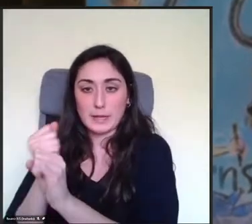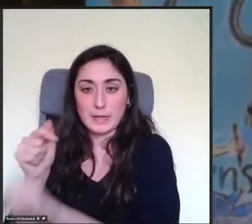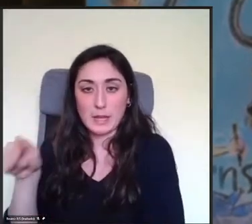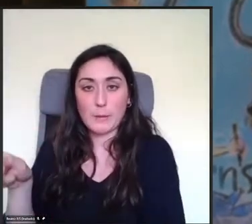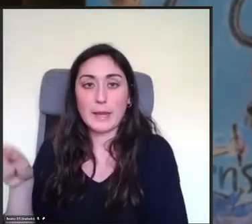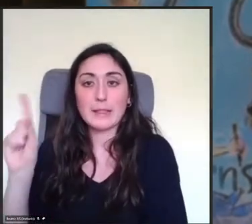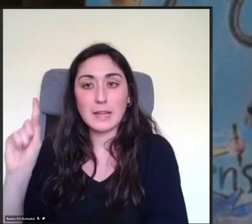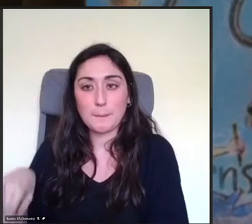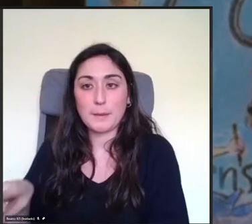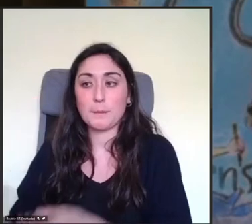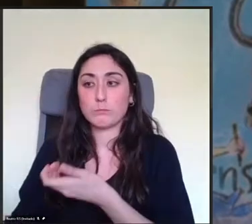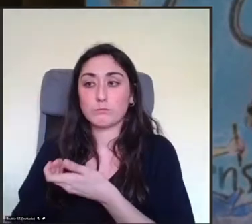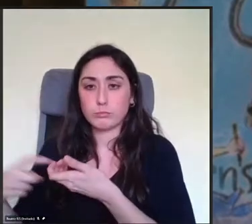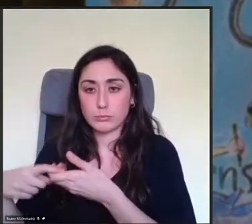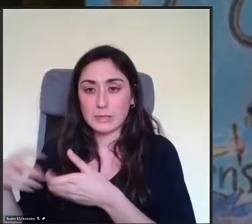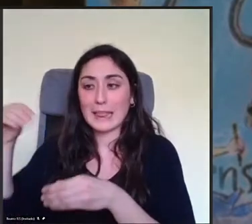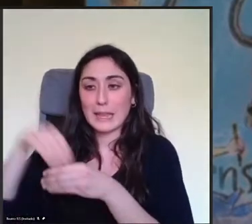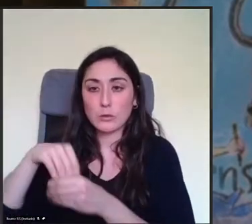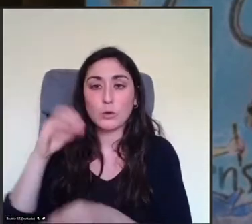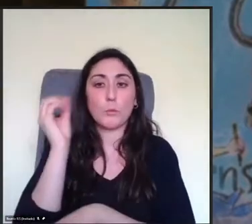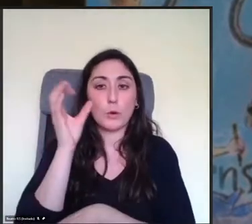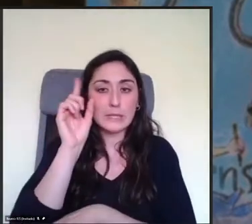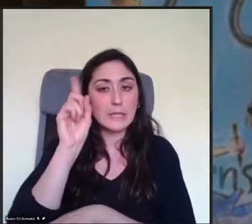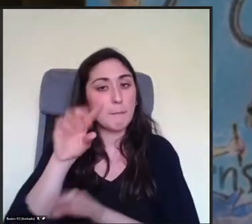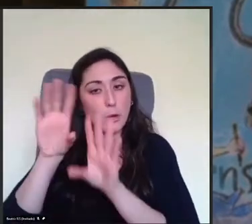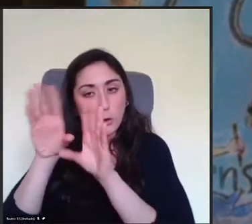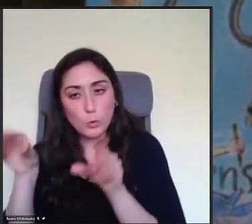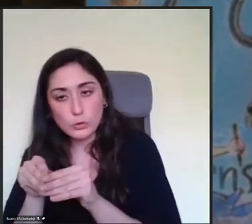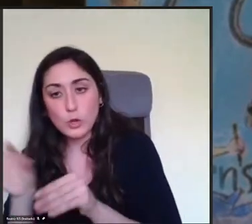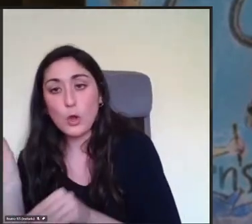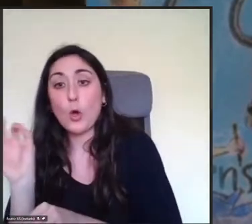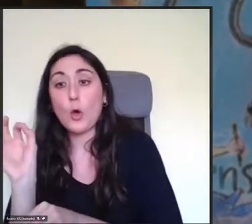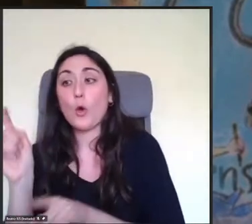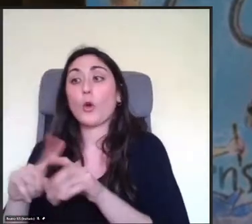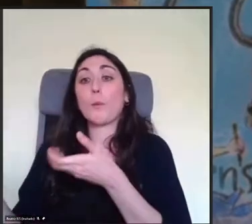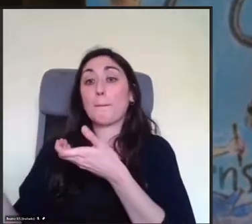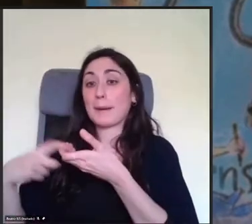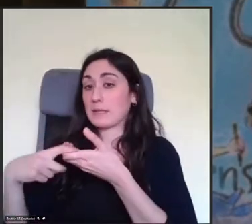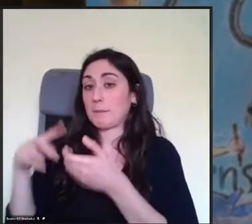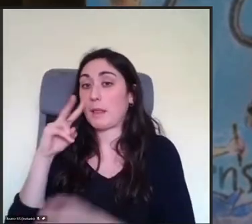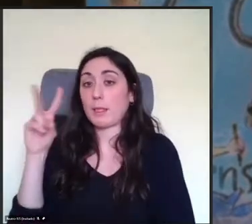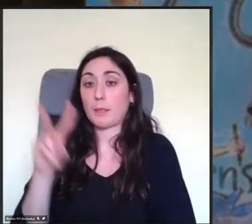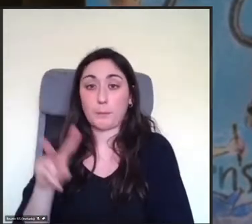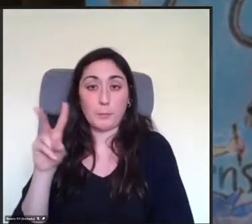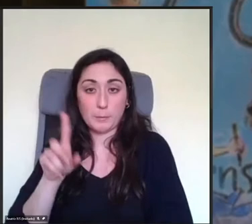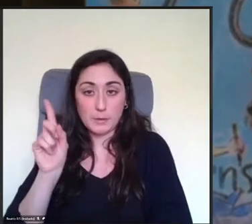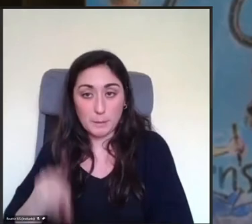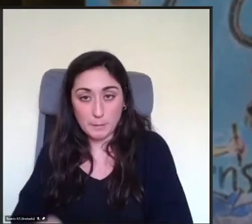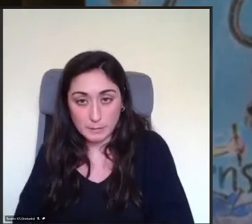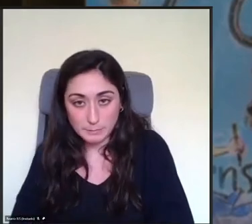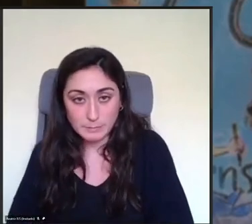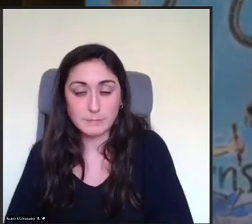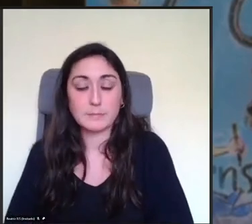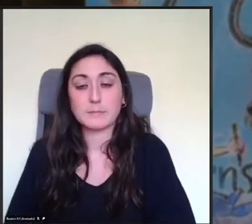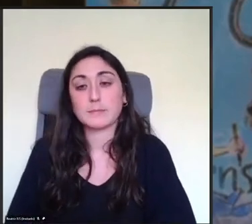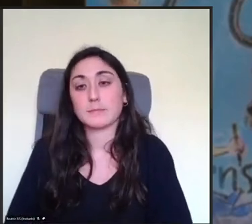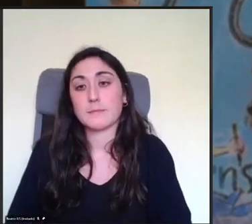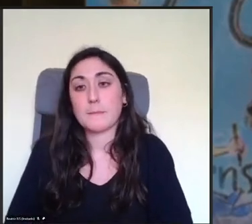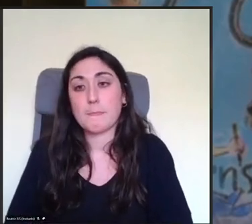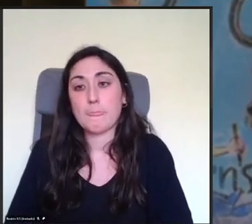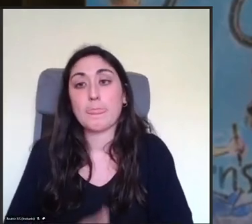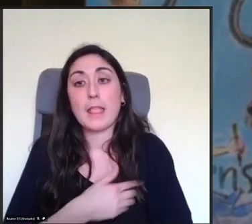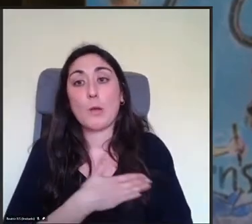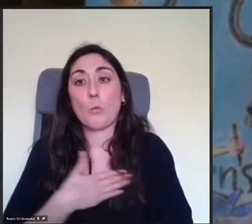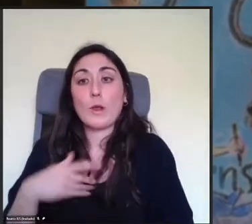les ponències com en les conclusions o com a assistents i participants, i al sector de l'emprenedoria o empresarial. I volem